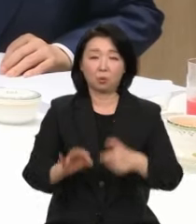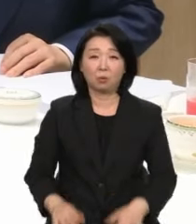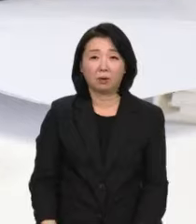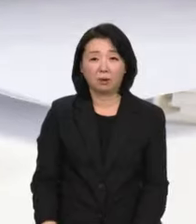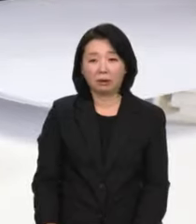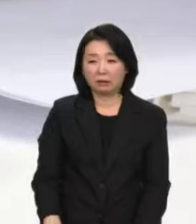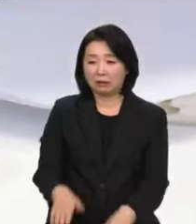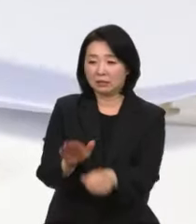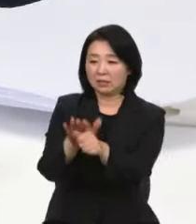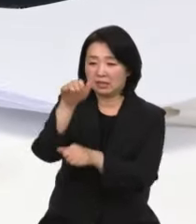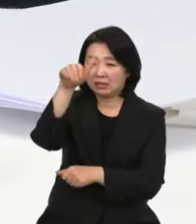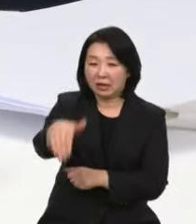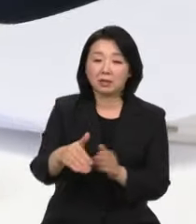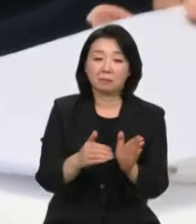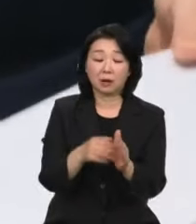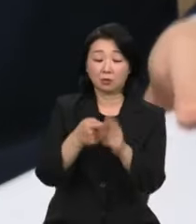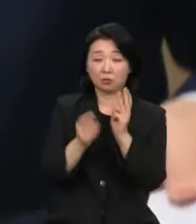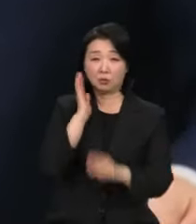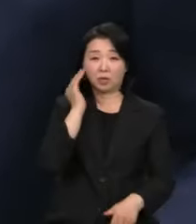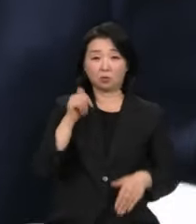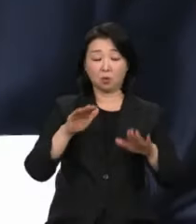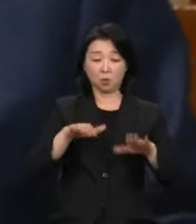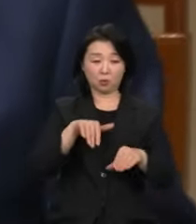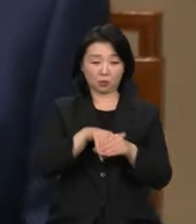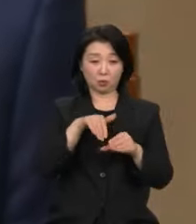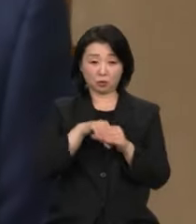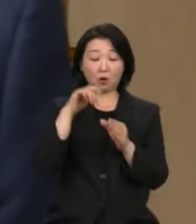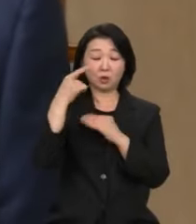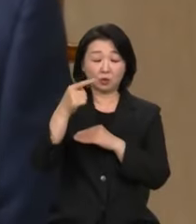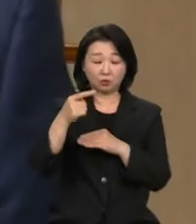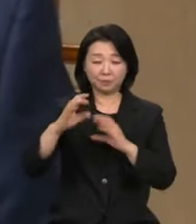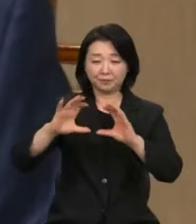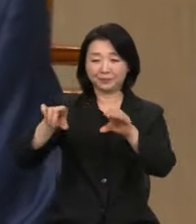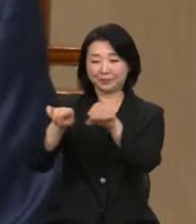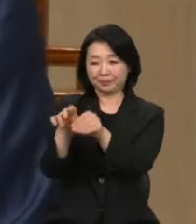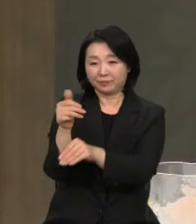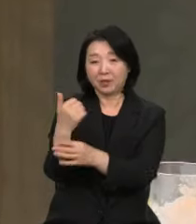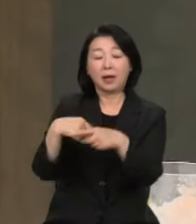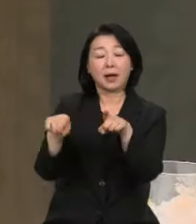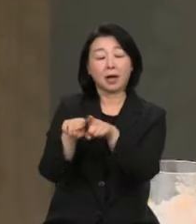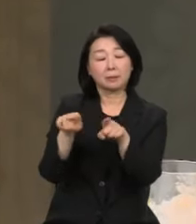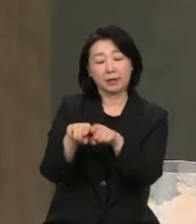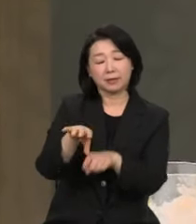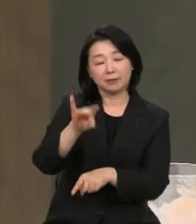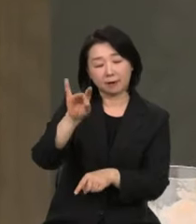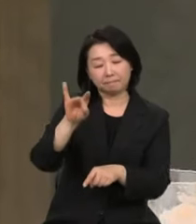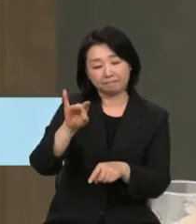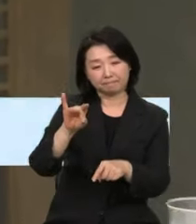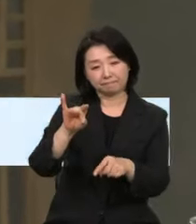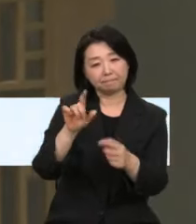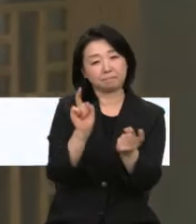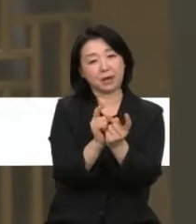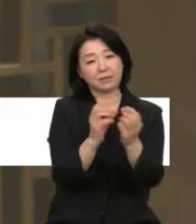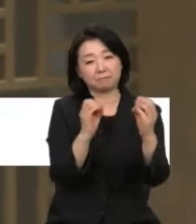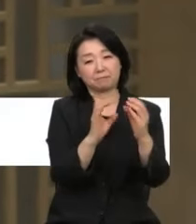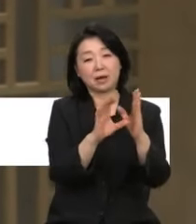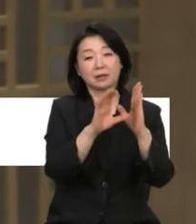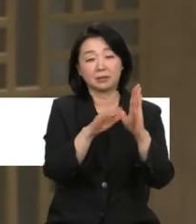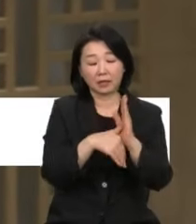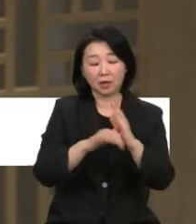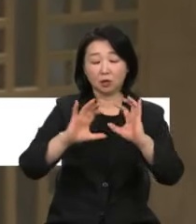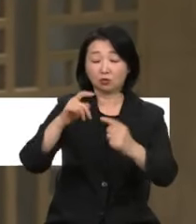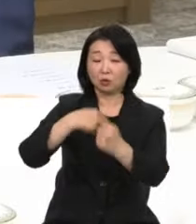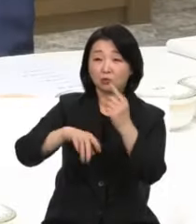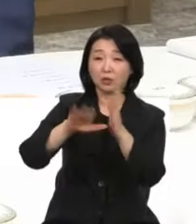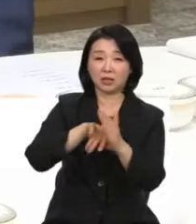의식한 듯 윤 대통령은 오늘 총선 이후 한덕수 국무총리와 가진 첫 주례 회동에서 국정의